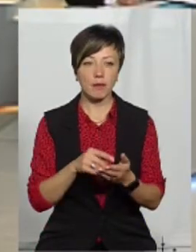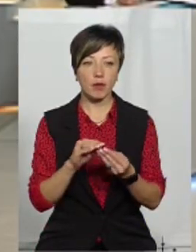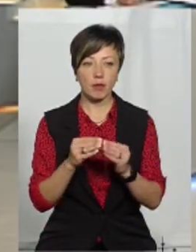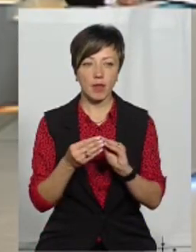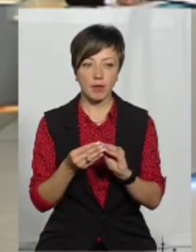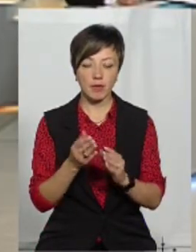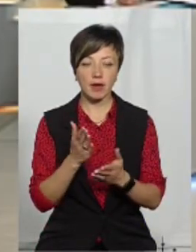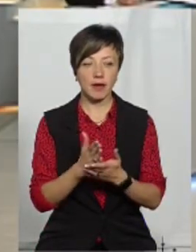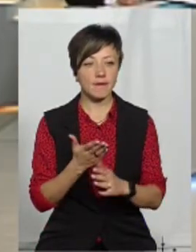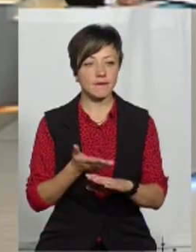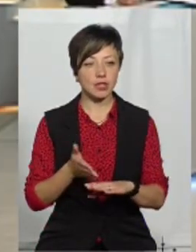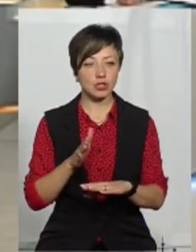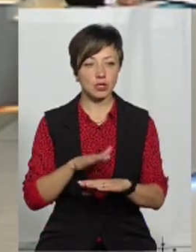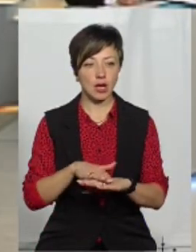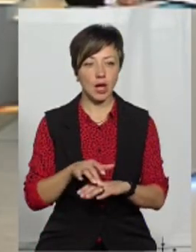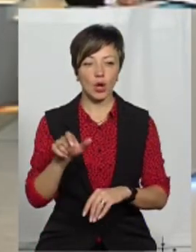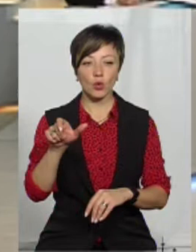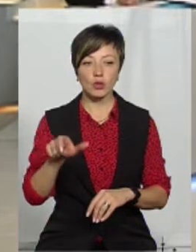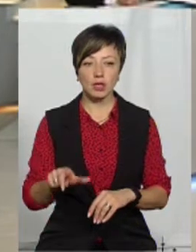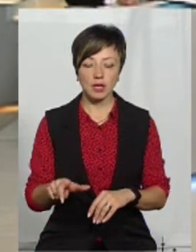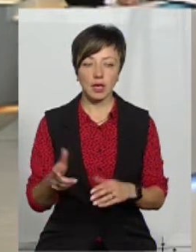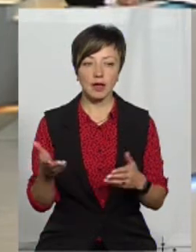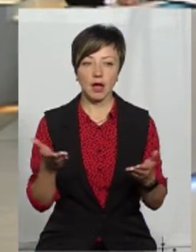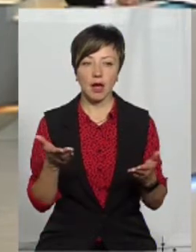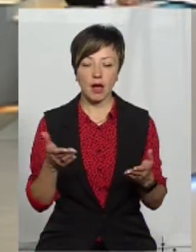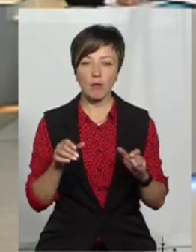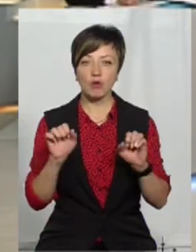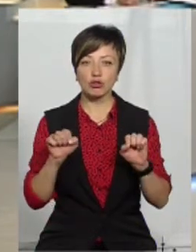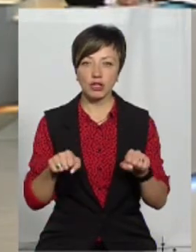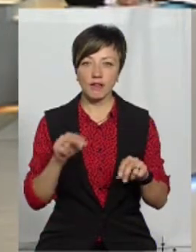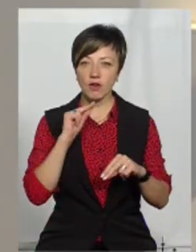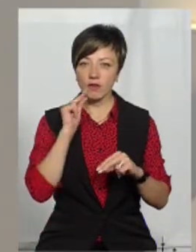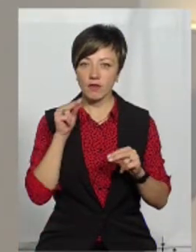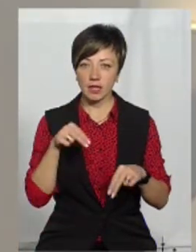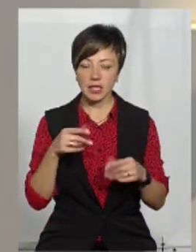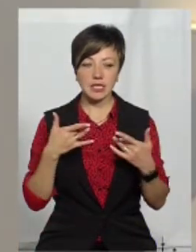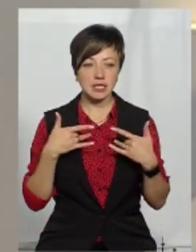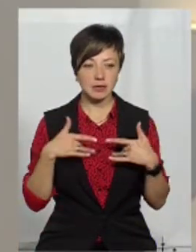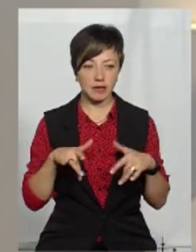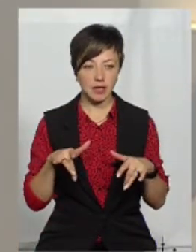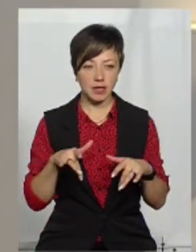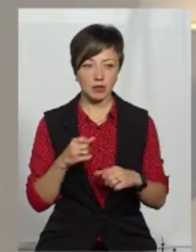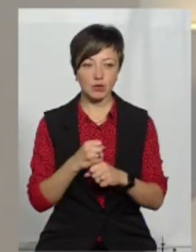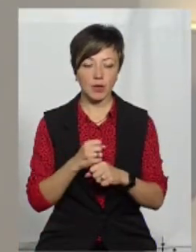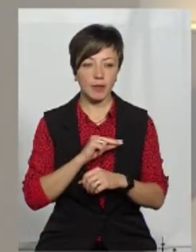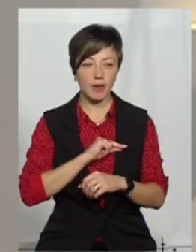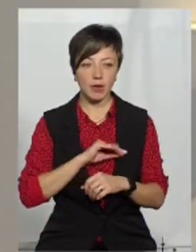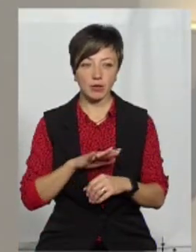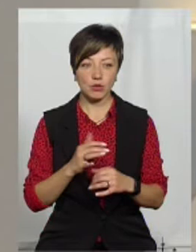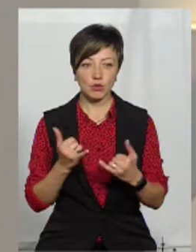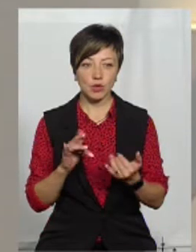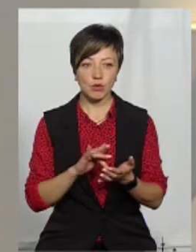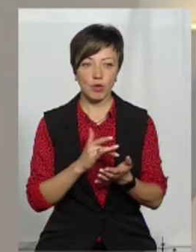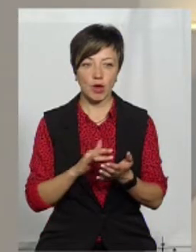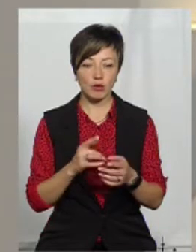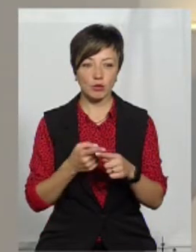відверто досить дійсно важка. Та людина, яка можливо винна, вона дійсно звільнена сьогодні з роботи, не працює сьогодні вже бухгалтером